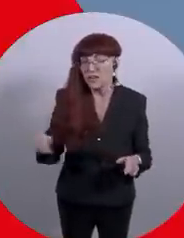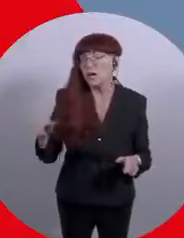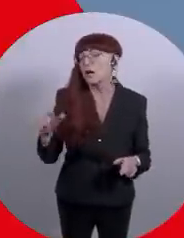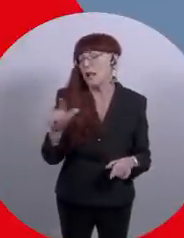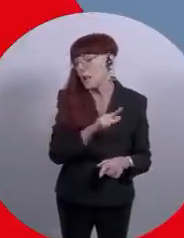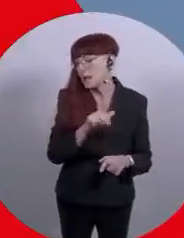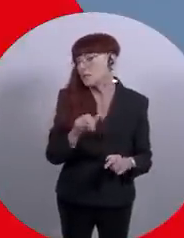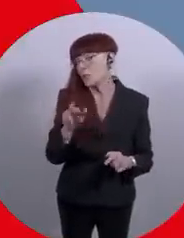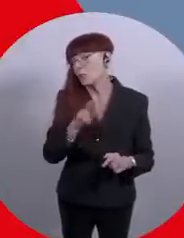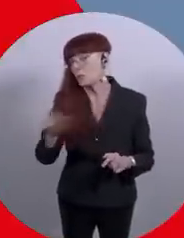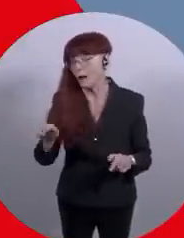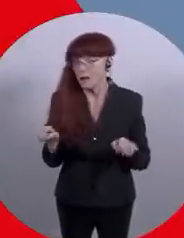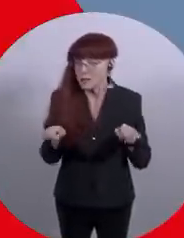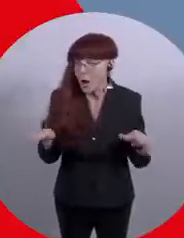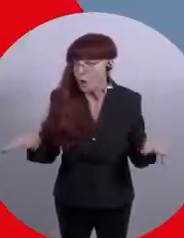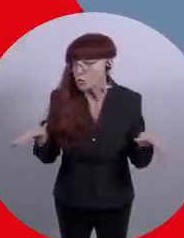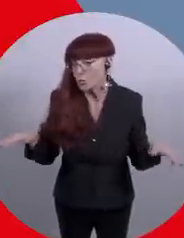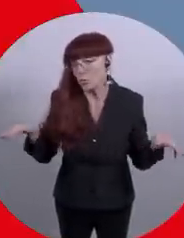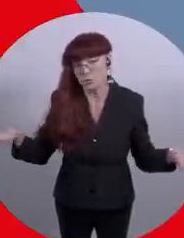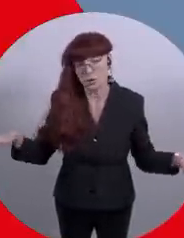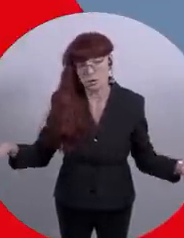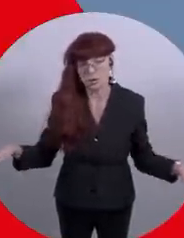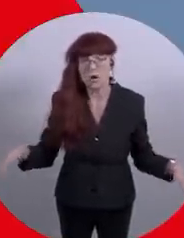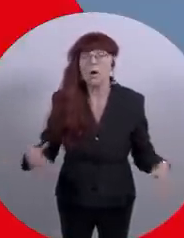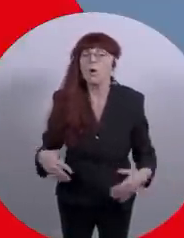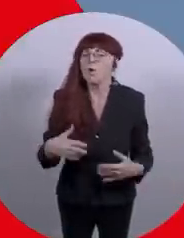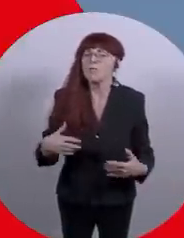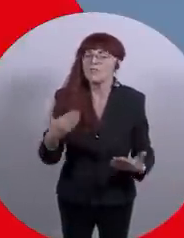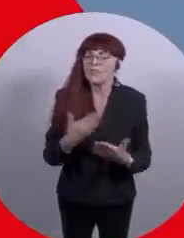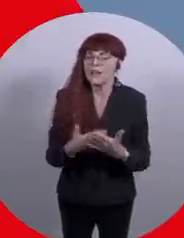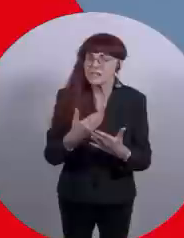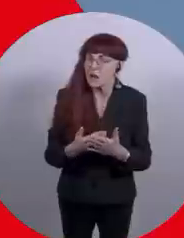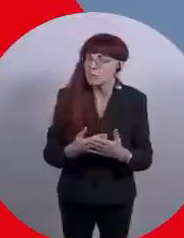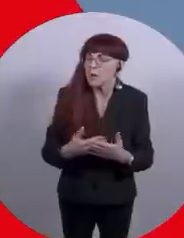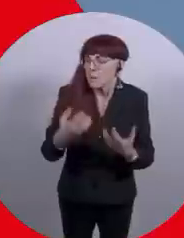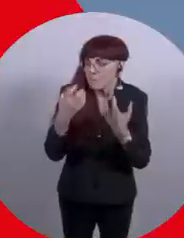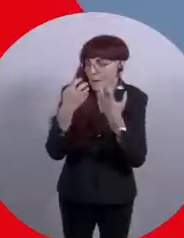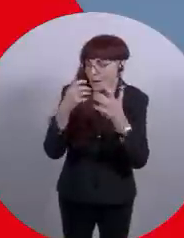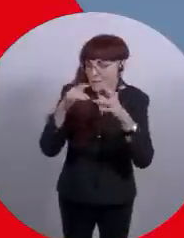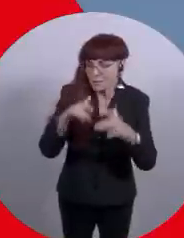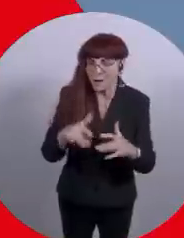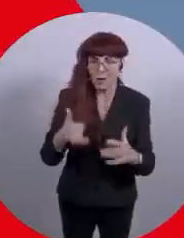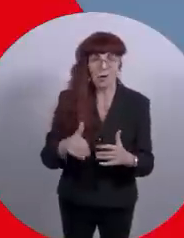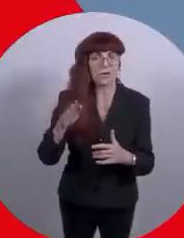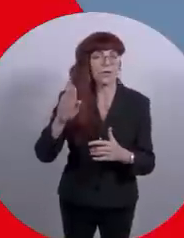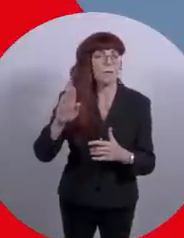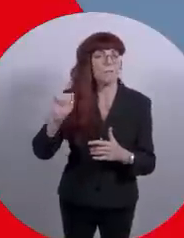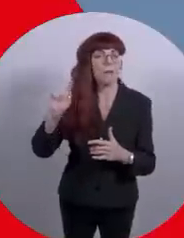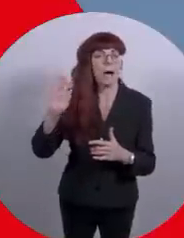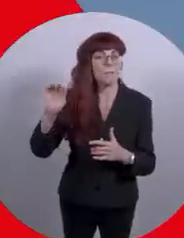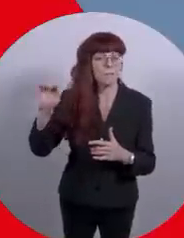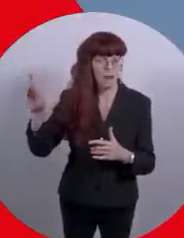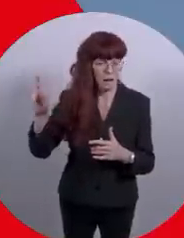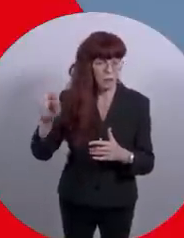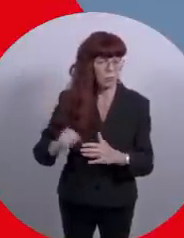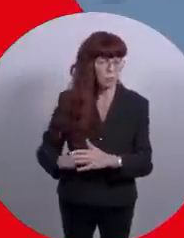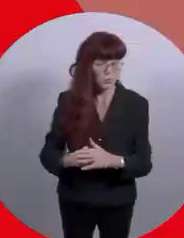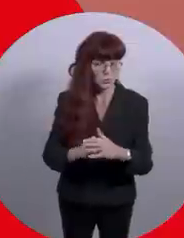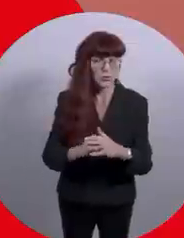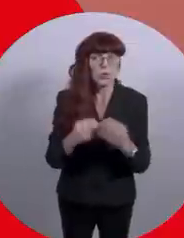Begeisterung und mit der Schluss und hoffe dass es sehr viele andere Atmung danke